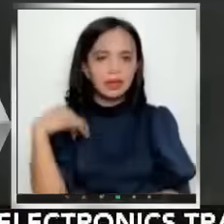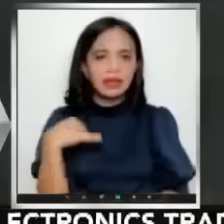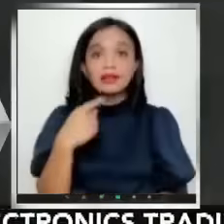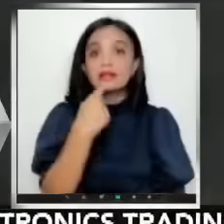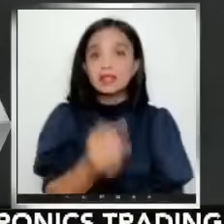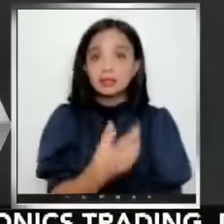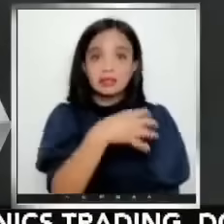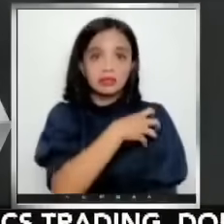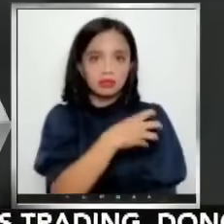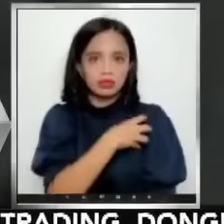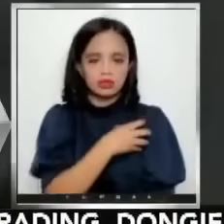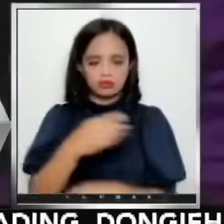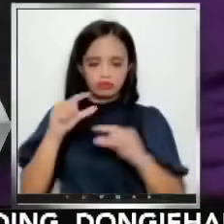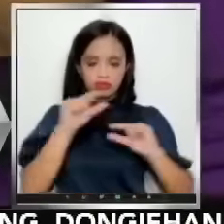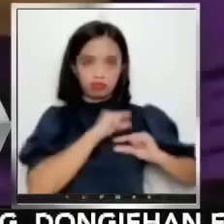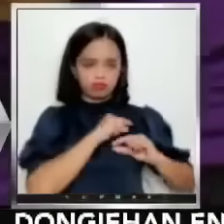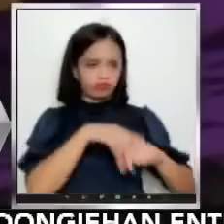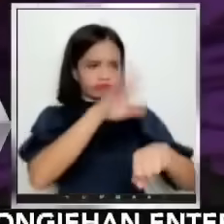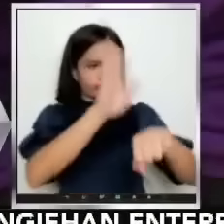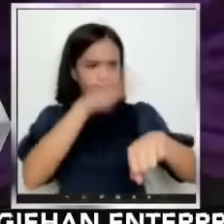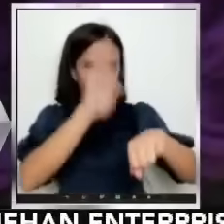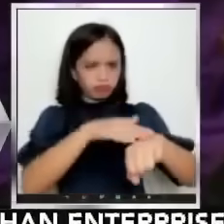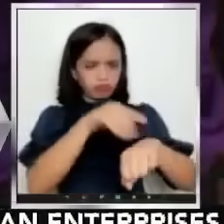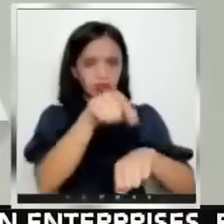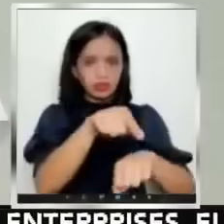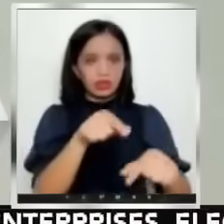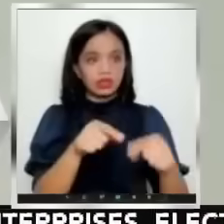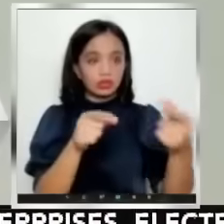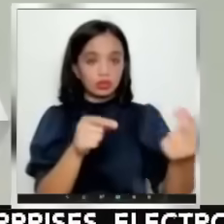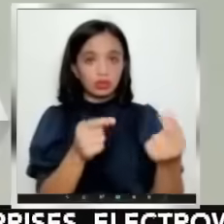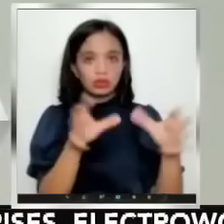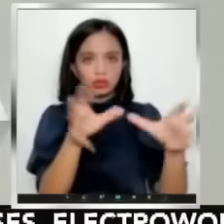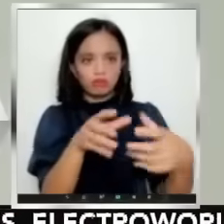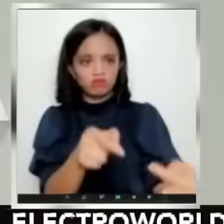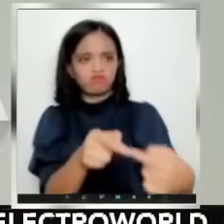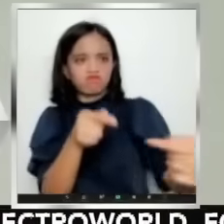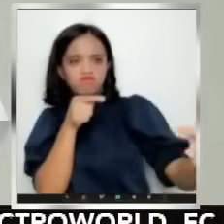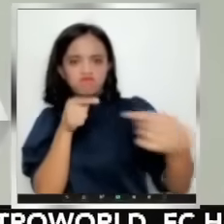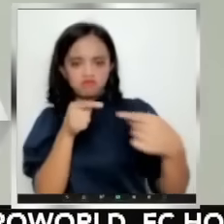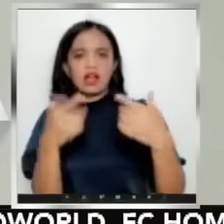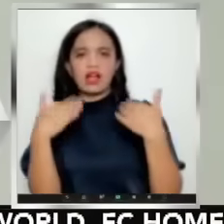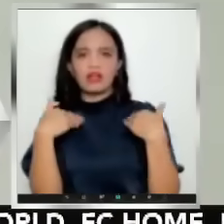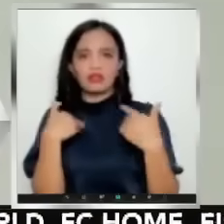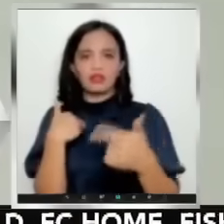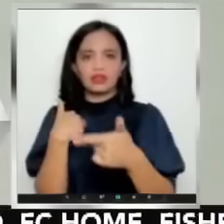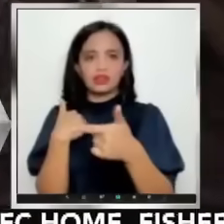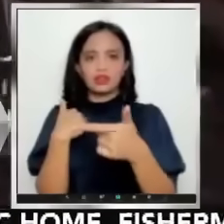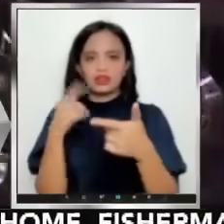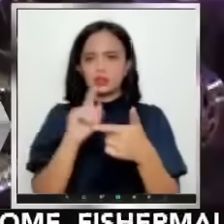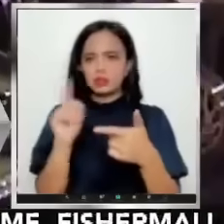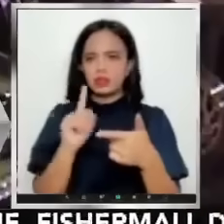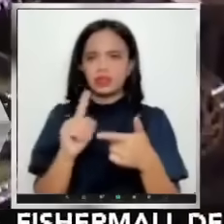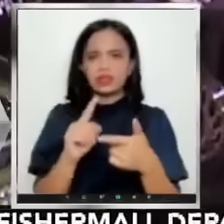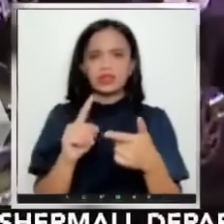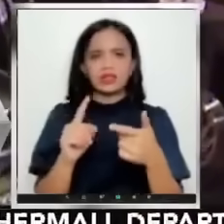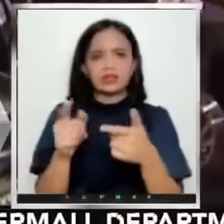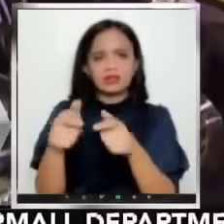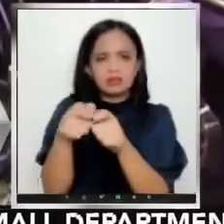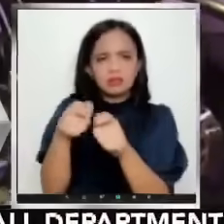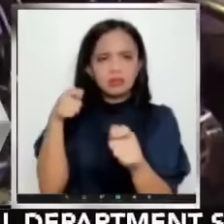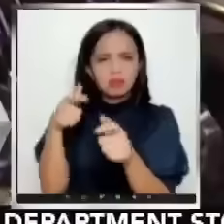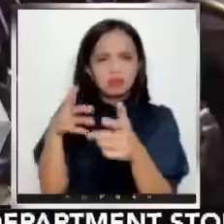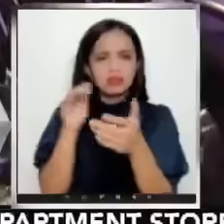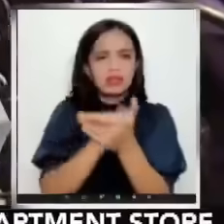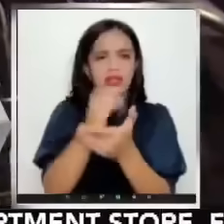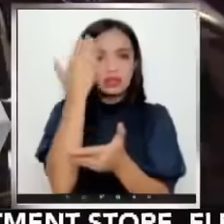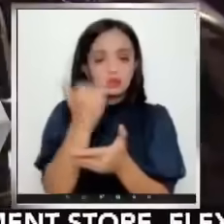sitahin daw ng mga security marshal, nanlaban ang grupo at may nagpaputok pa raw ng isang uri ng labintador. Kaya humingi ng tulong